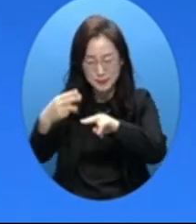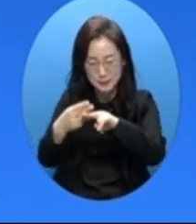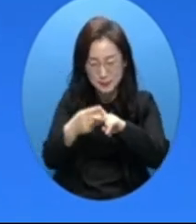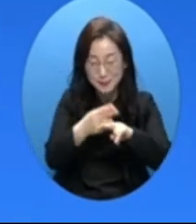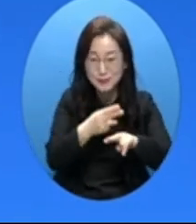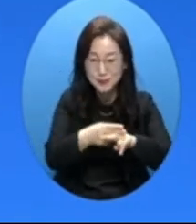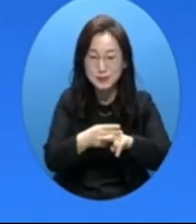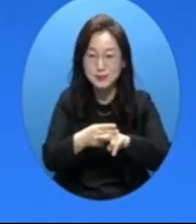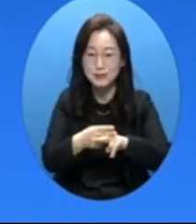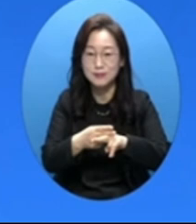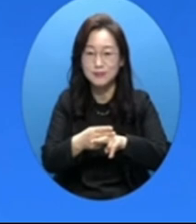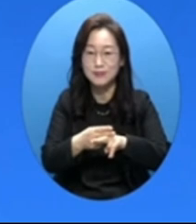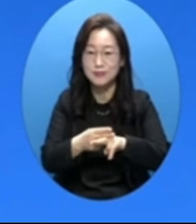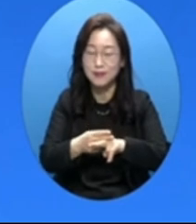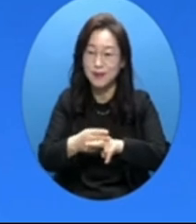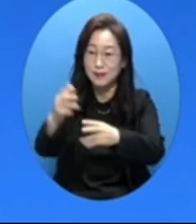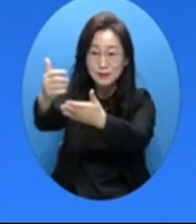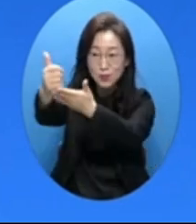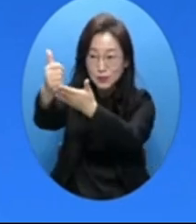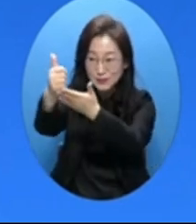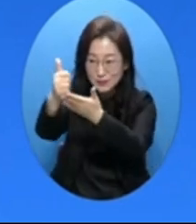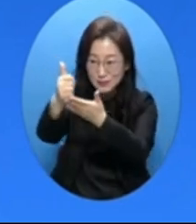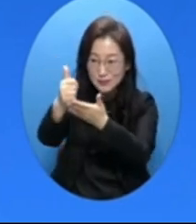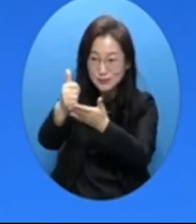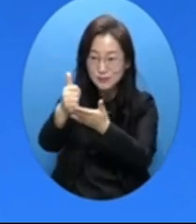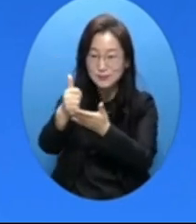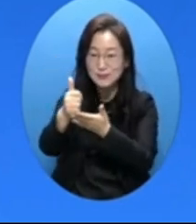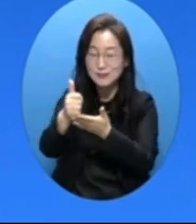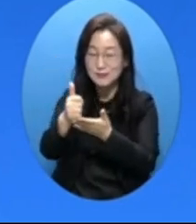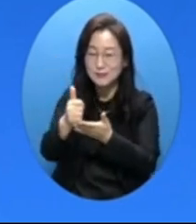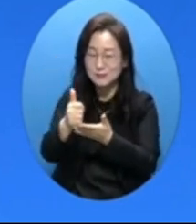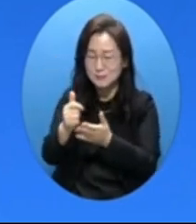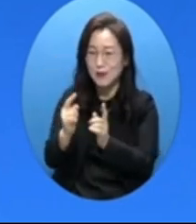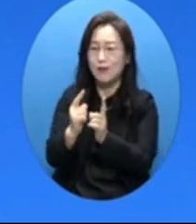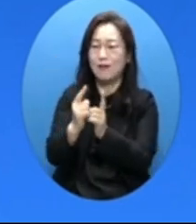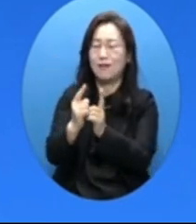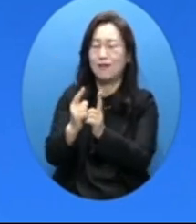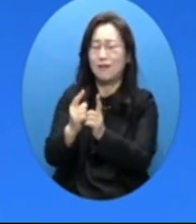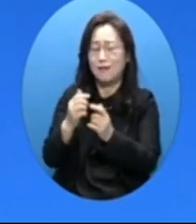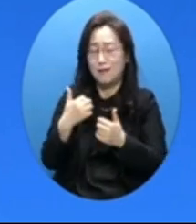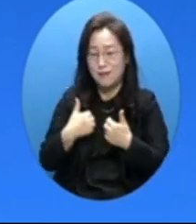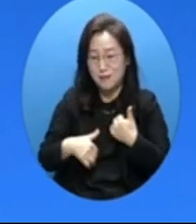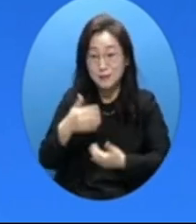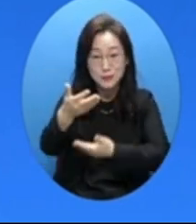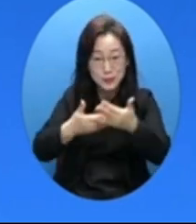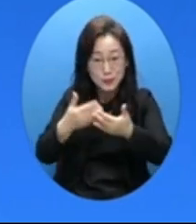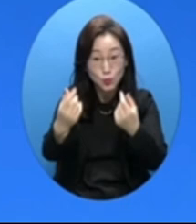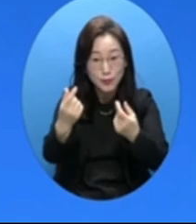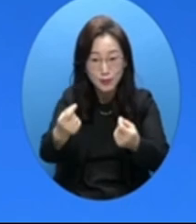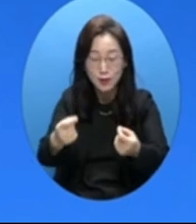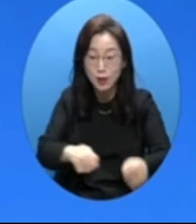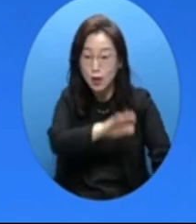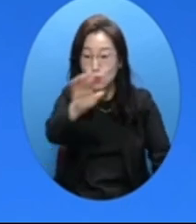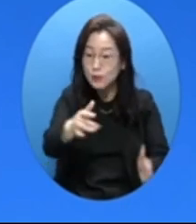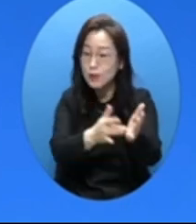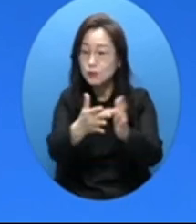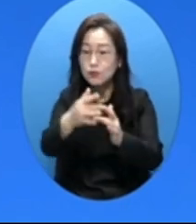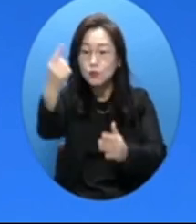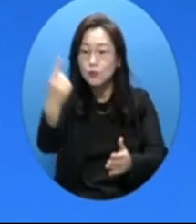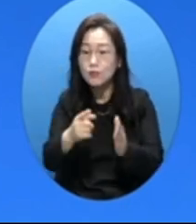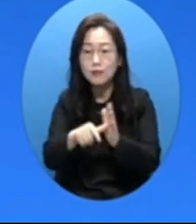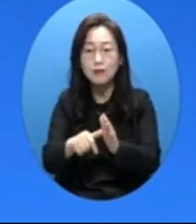그래서 손님을 맞아요 기쁨을 나누는데 우리 주님이 오시는데 우린 과연